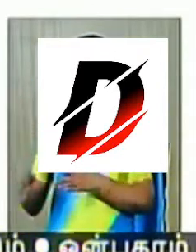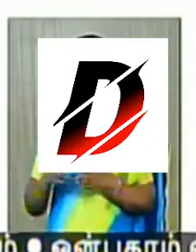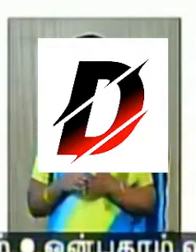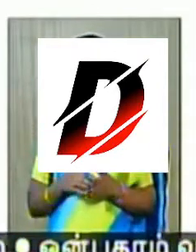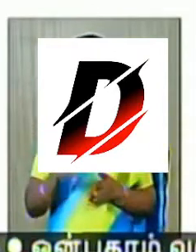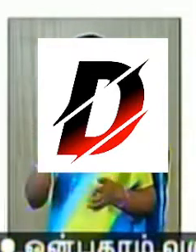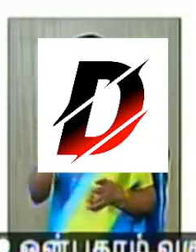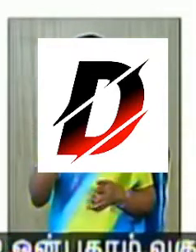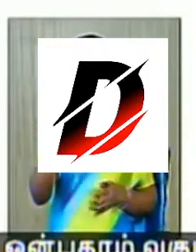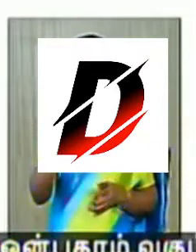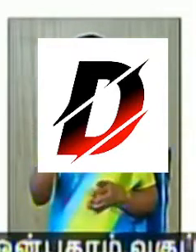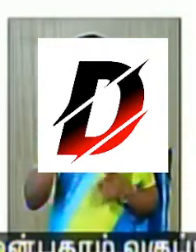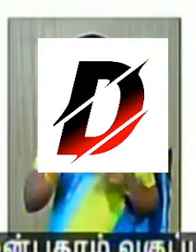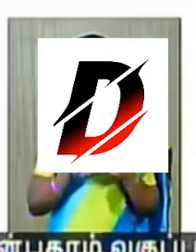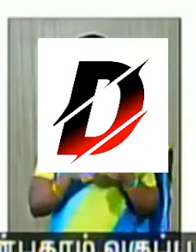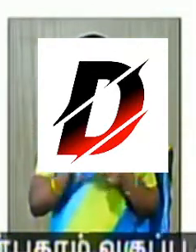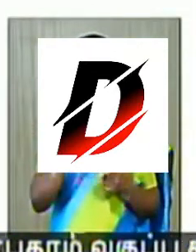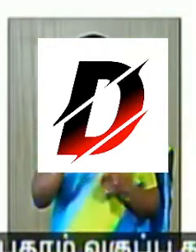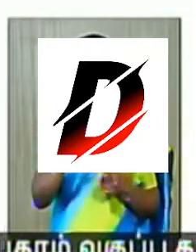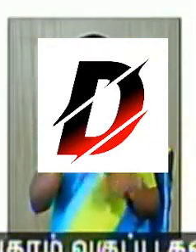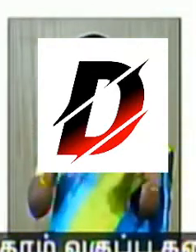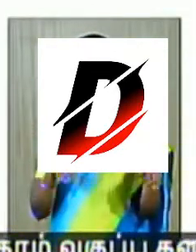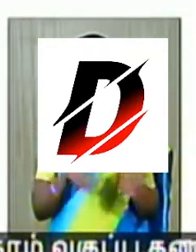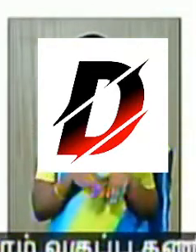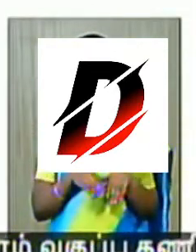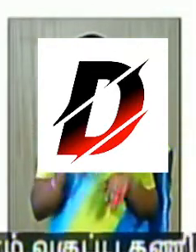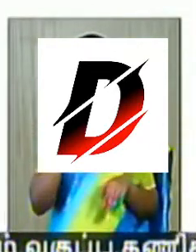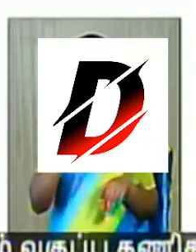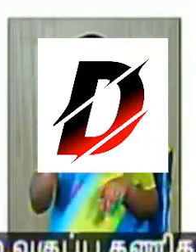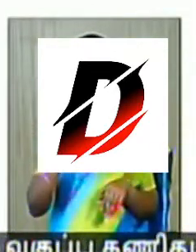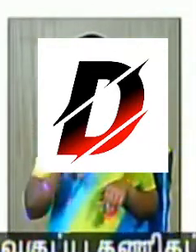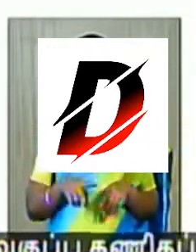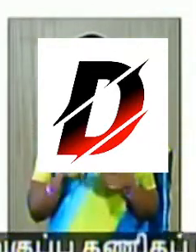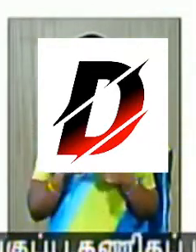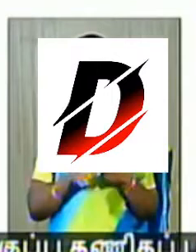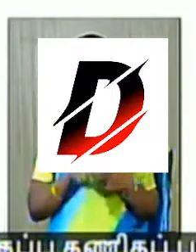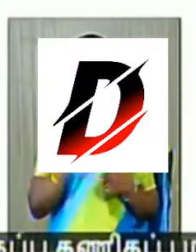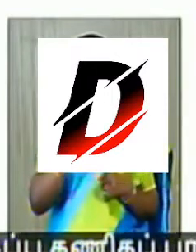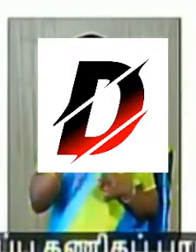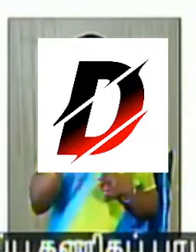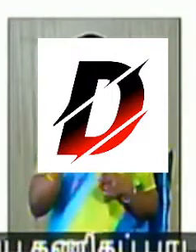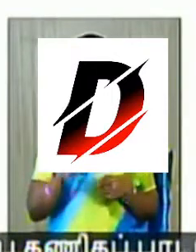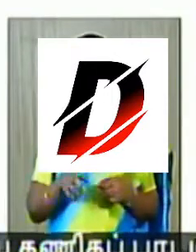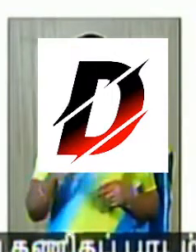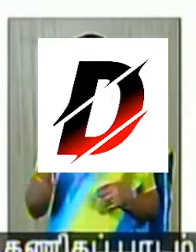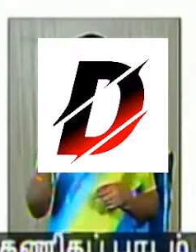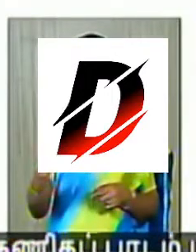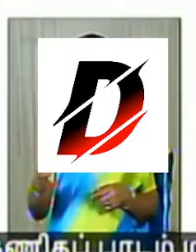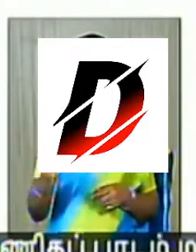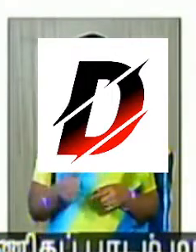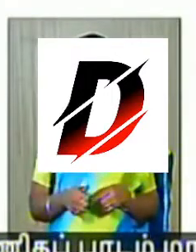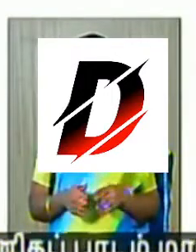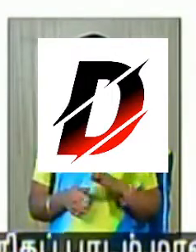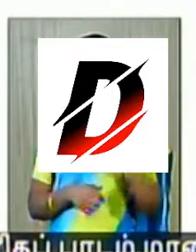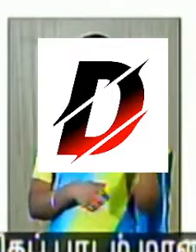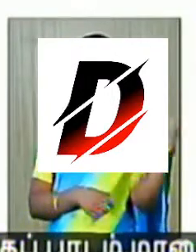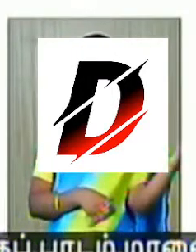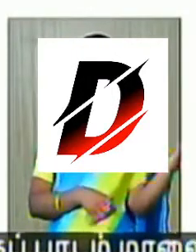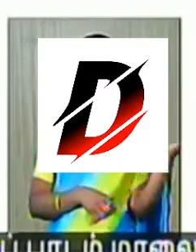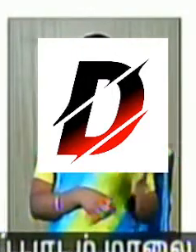6 ஸோ இடது பக்கம் முடிஞ்சது வலது பக்கம் முடிஞ்சது இப்போ இடது பக்கம் பார்த்தீங்கன்னா 0+2 2